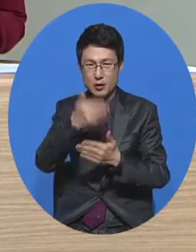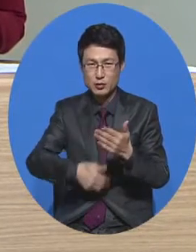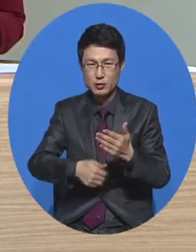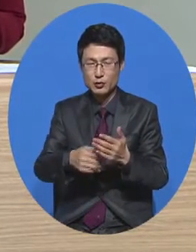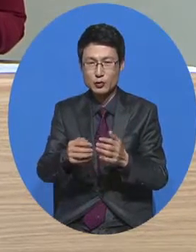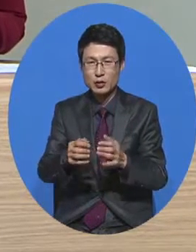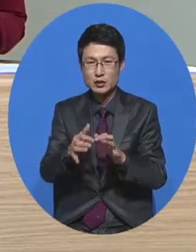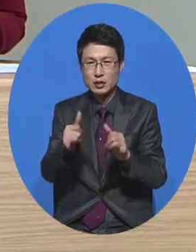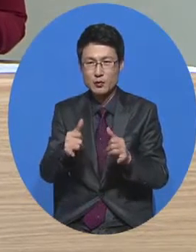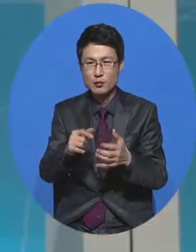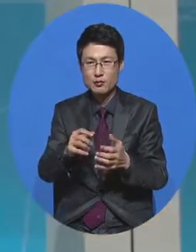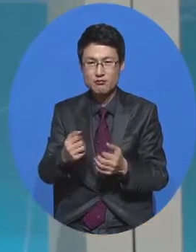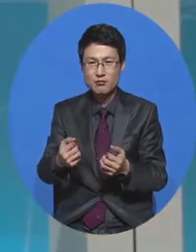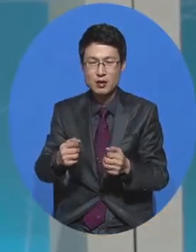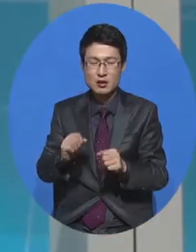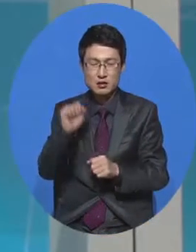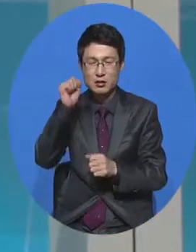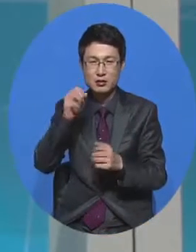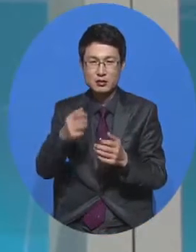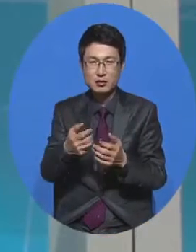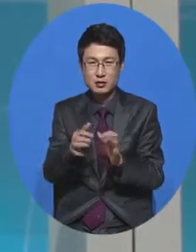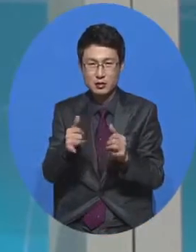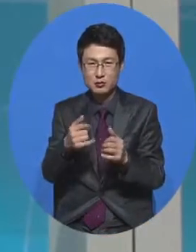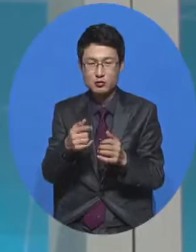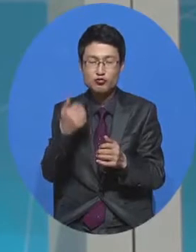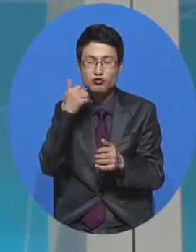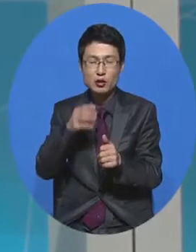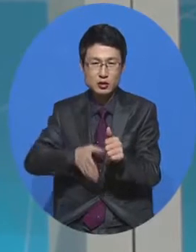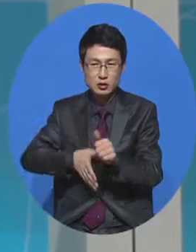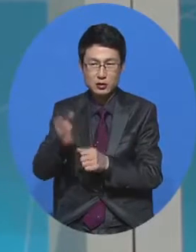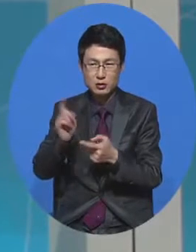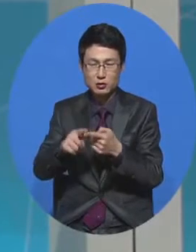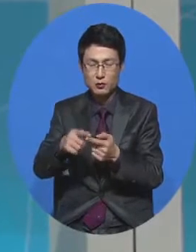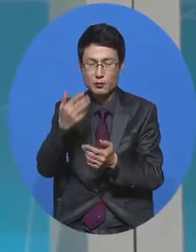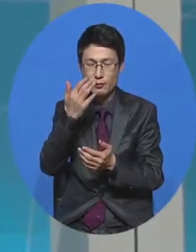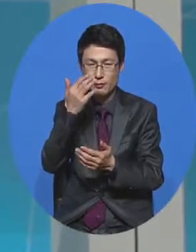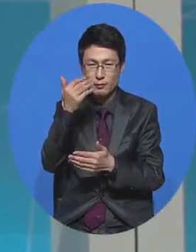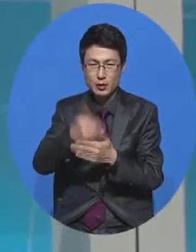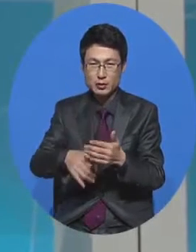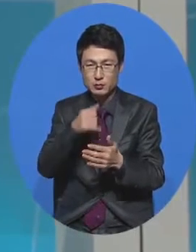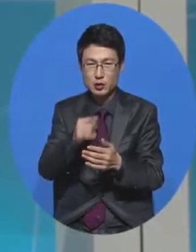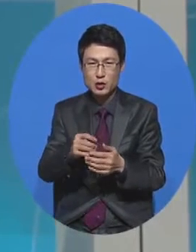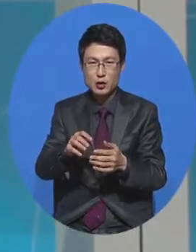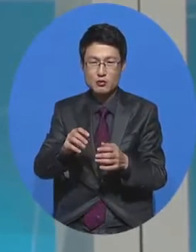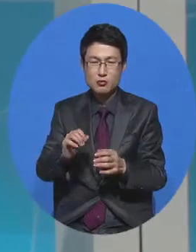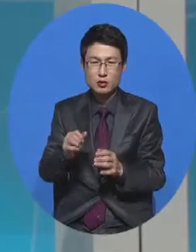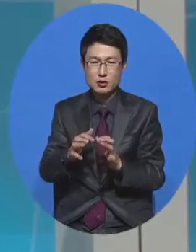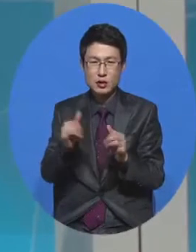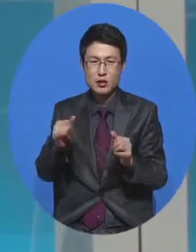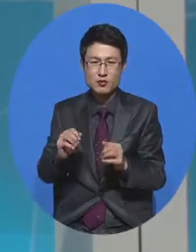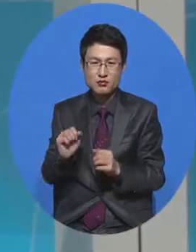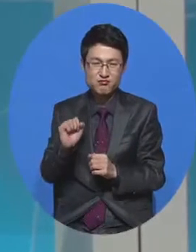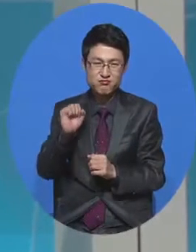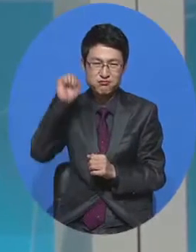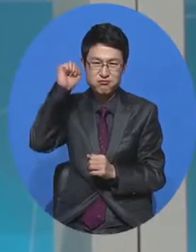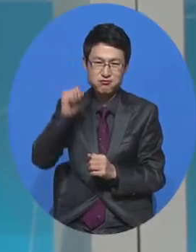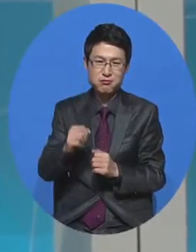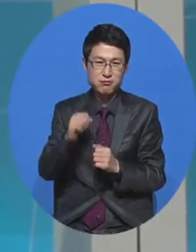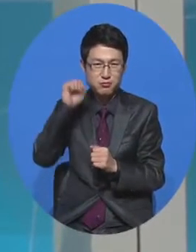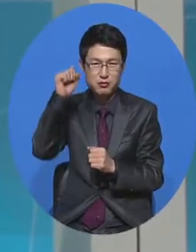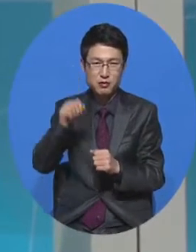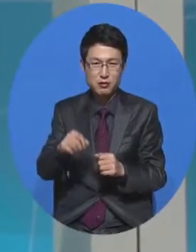빠져있고 학살의 주체도 빠져 있습니다 그리고 그 봉 기온이 늘 그 악 4 3 사건 의